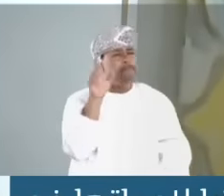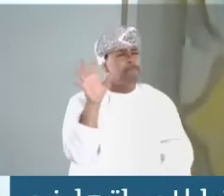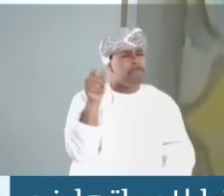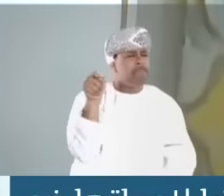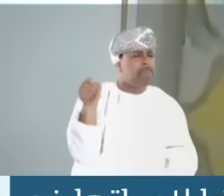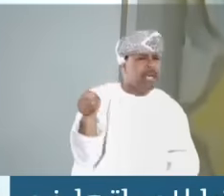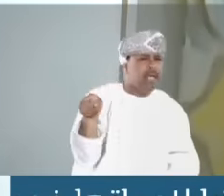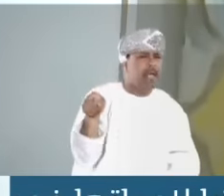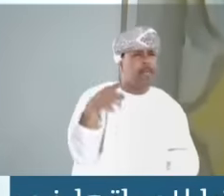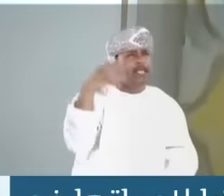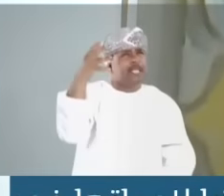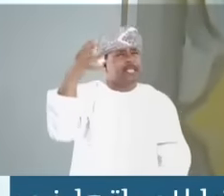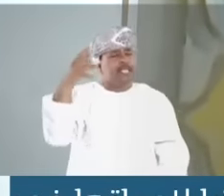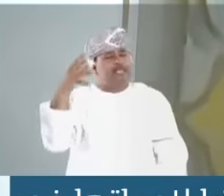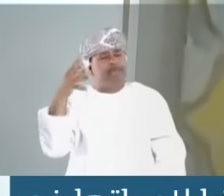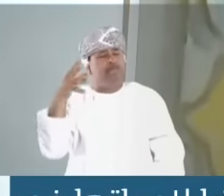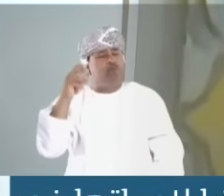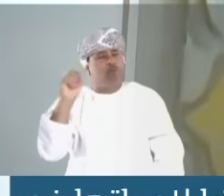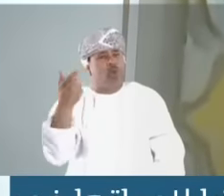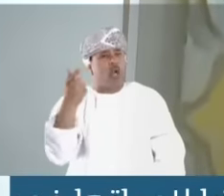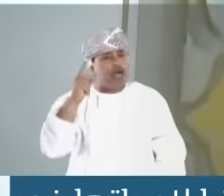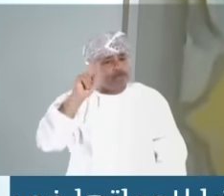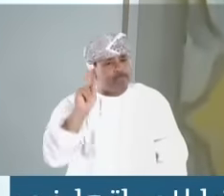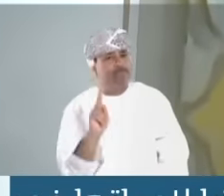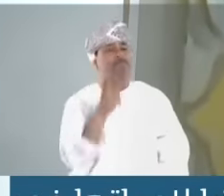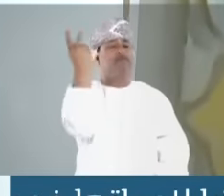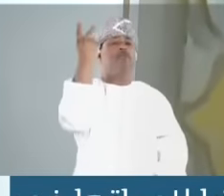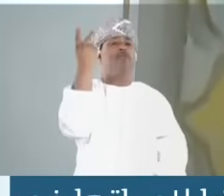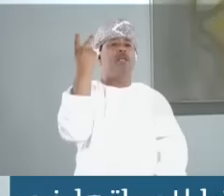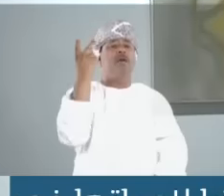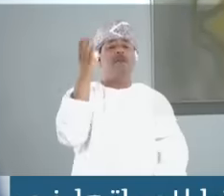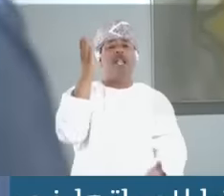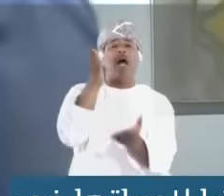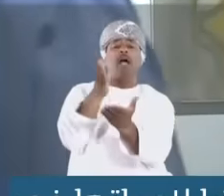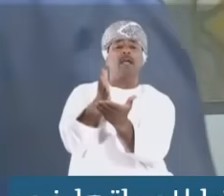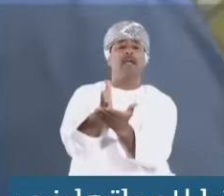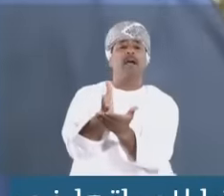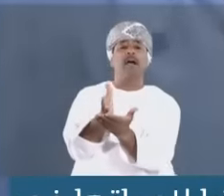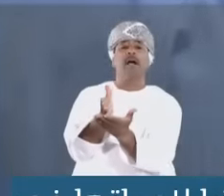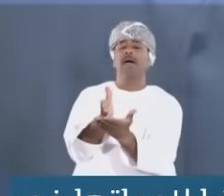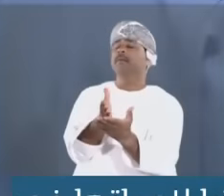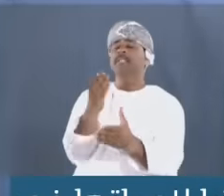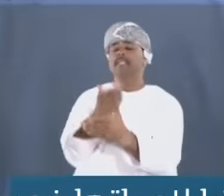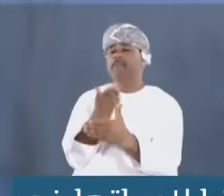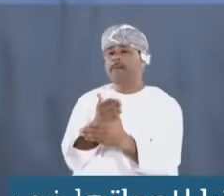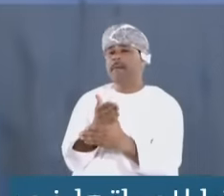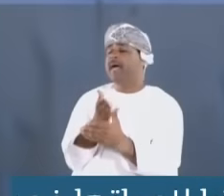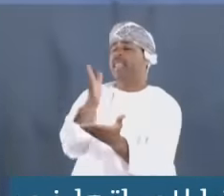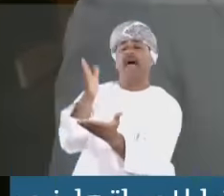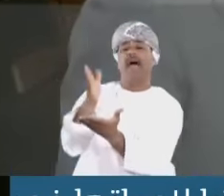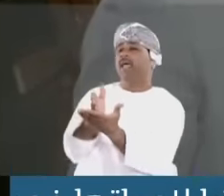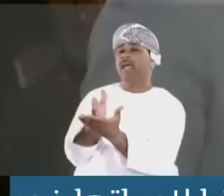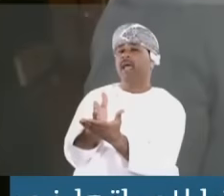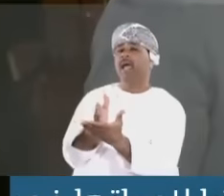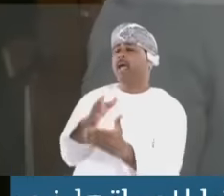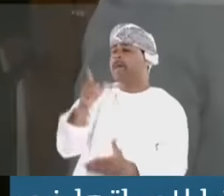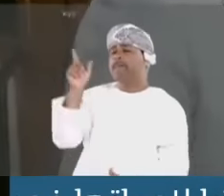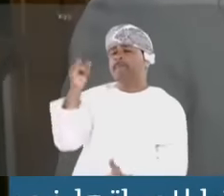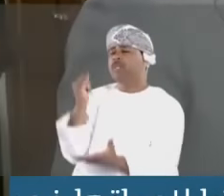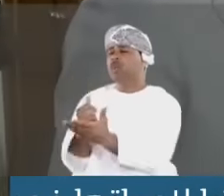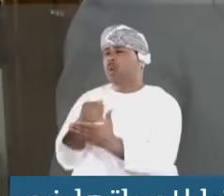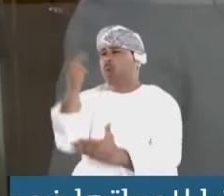لكن هذا الخيال سرعان ما تخطئه الحقيقة، لأن الحقيقة هي أن من